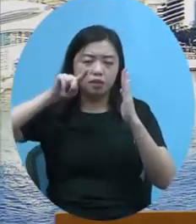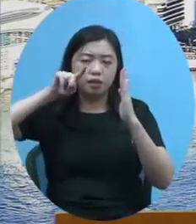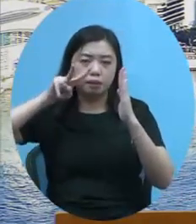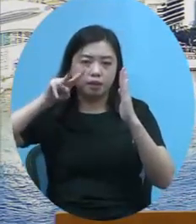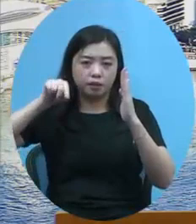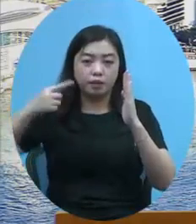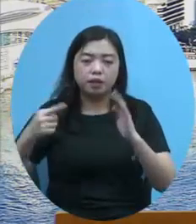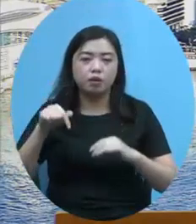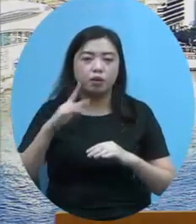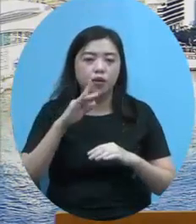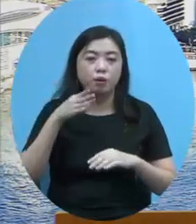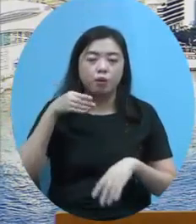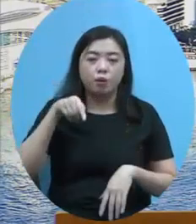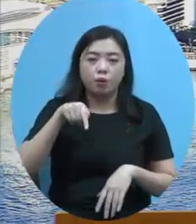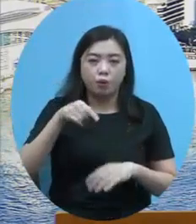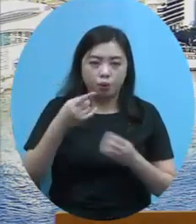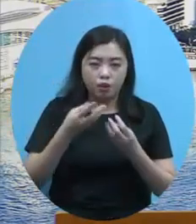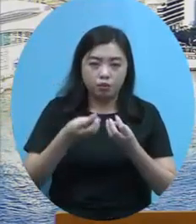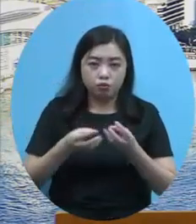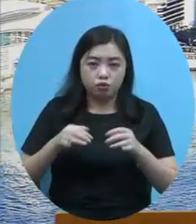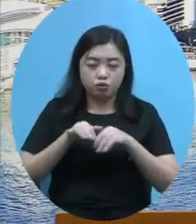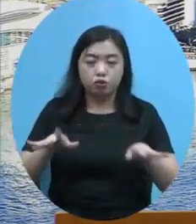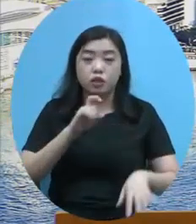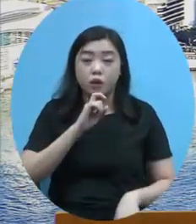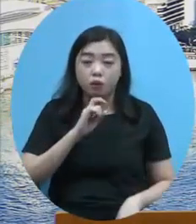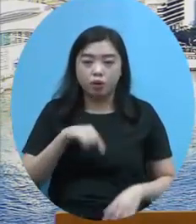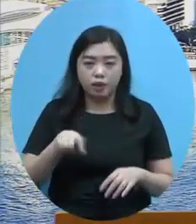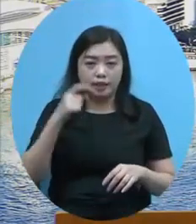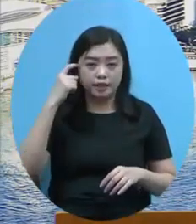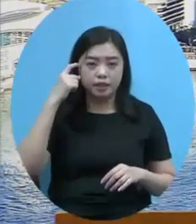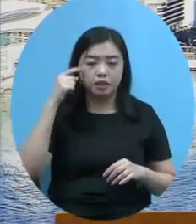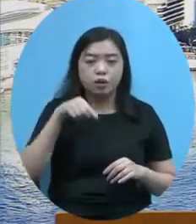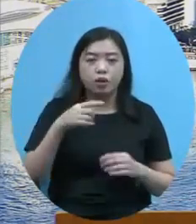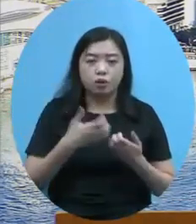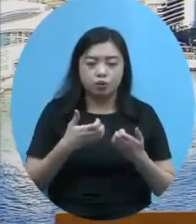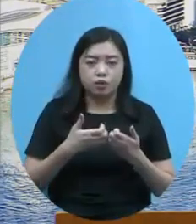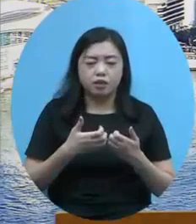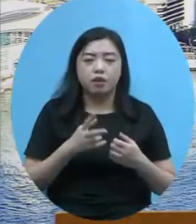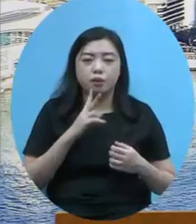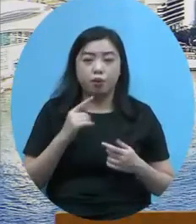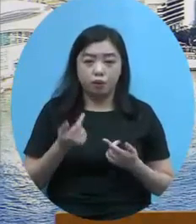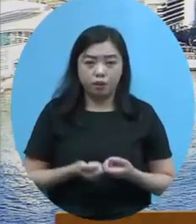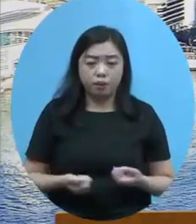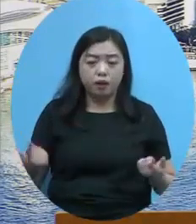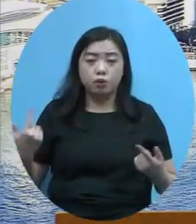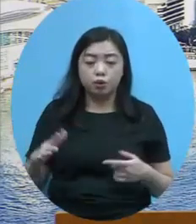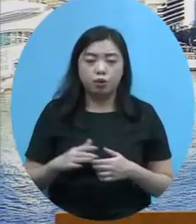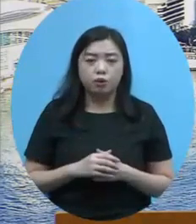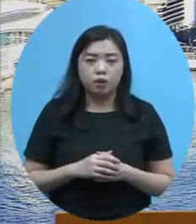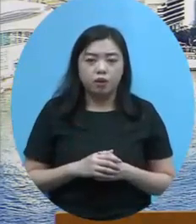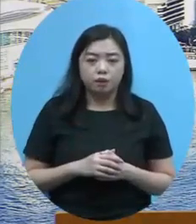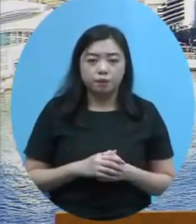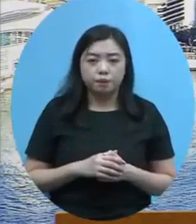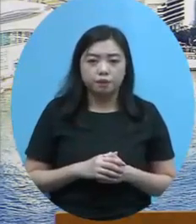咧，喺都出現即係一啲嘅傳播嘅情況嘅。咁我哋見到個案嘅數字啦，即係越來越多啦。咁同埋